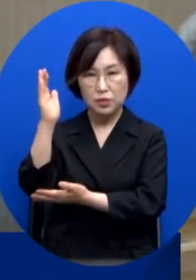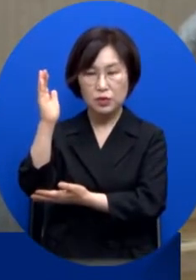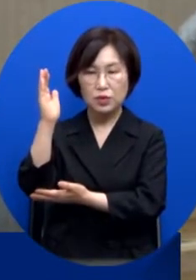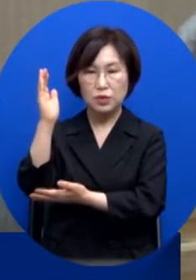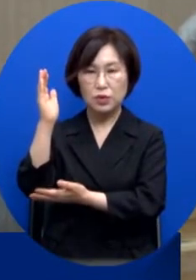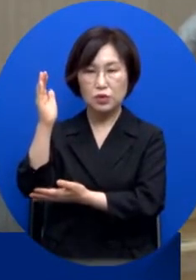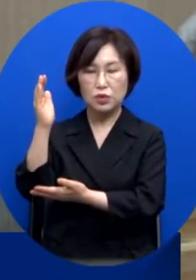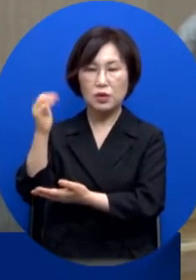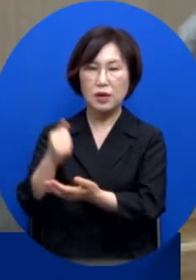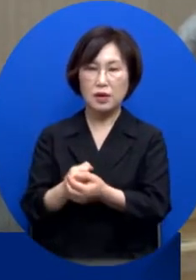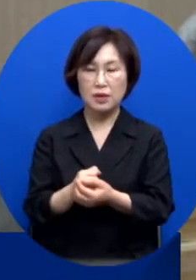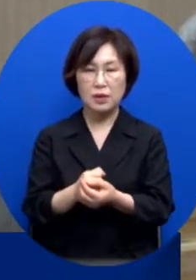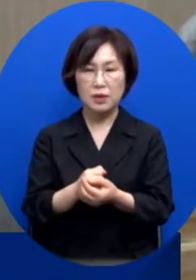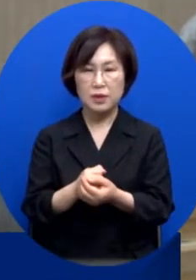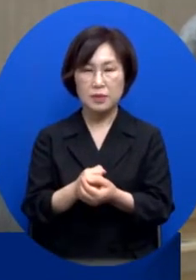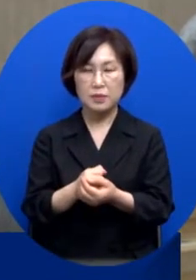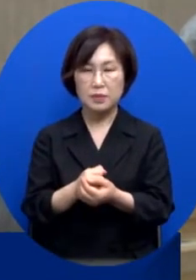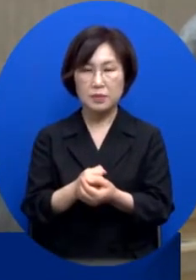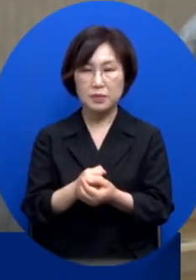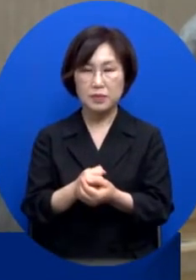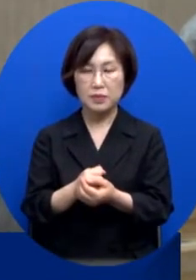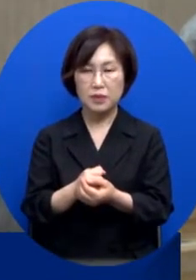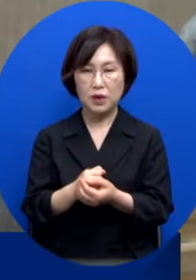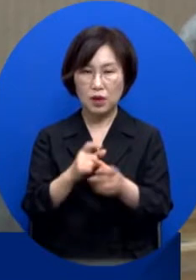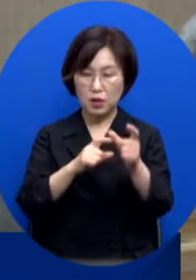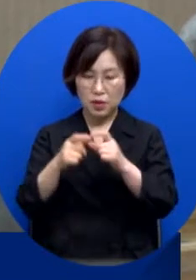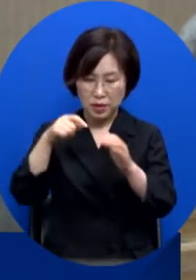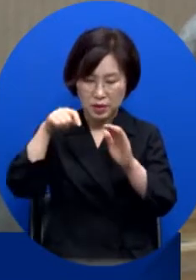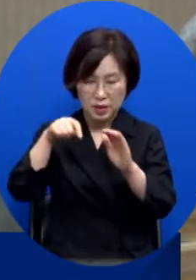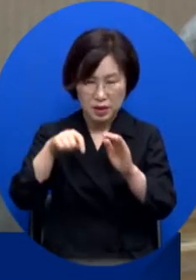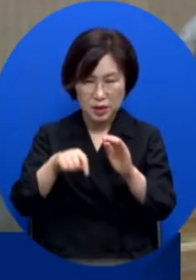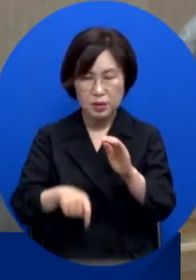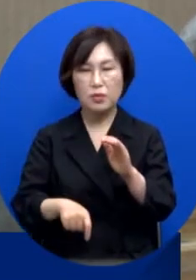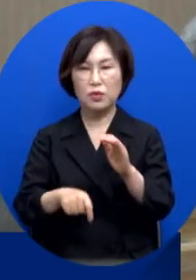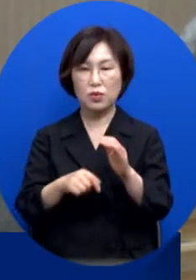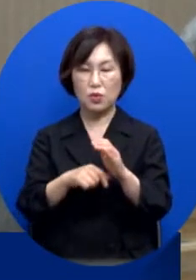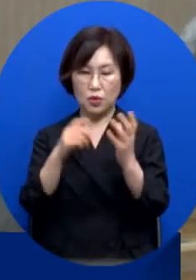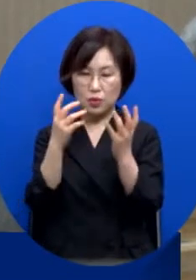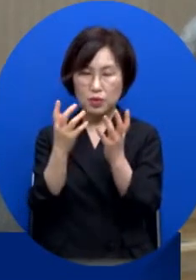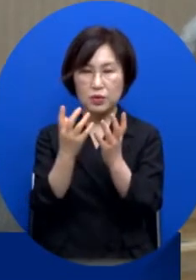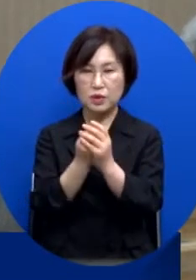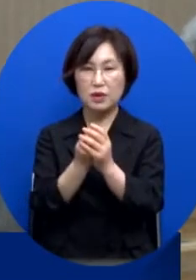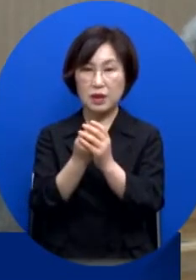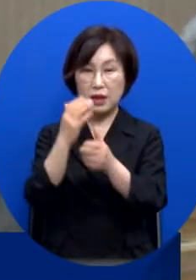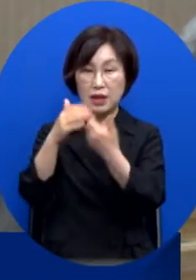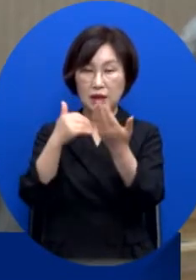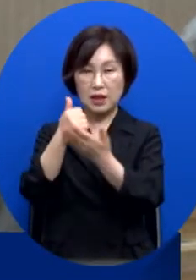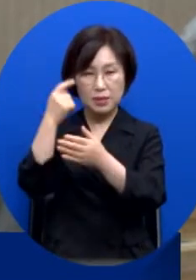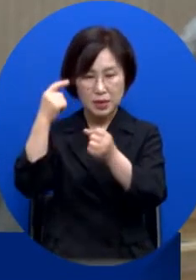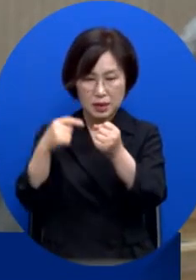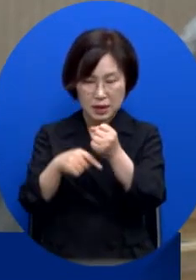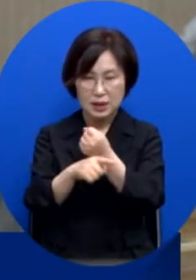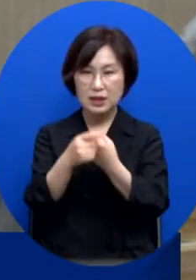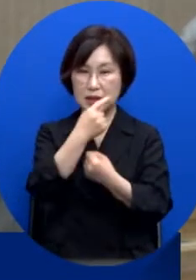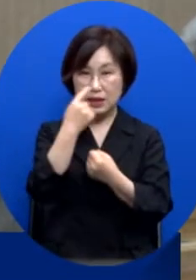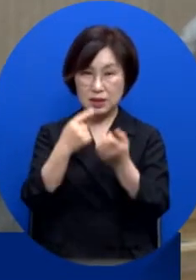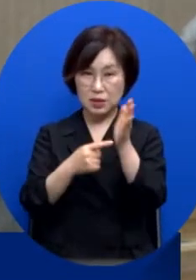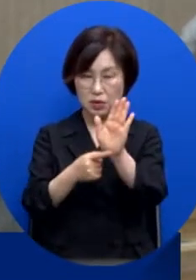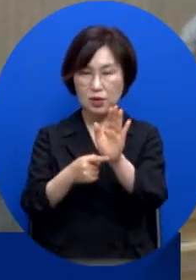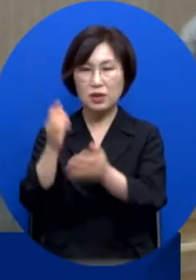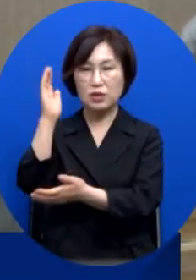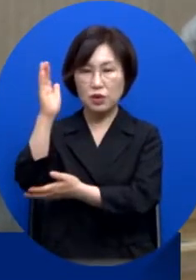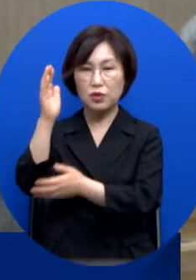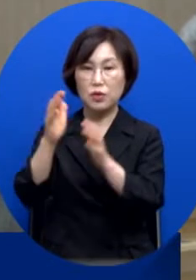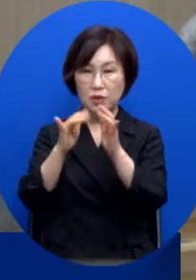간사님 으로 오셔서 보다 깊고 또 보다 온전한 그 하나님의 뜻을 증거하는 설교자